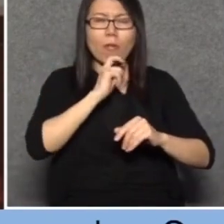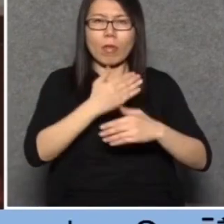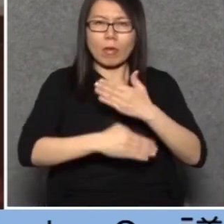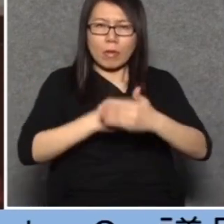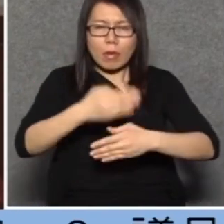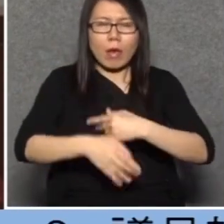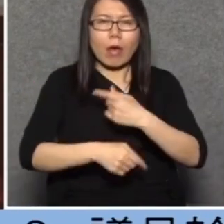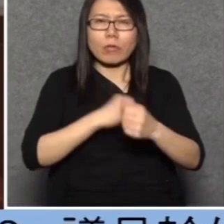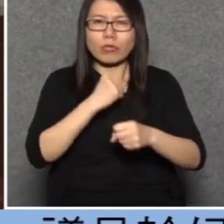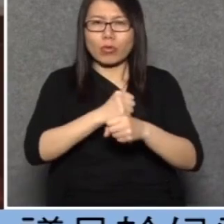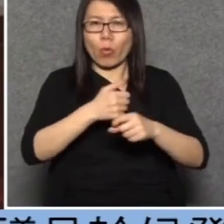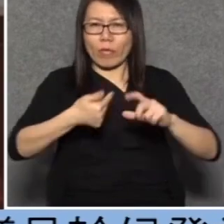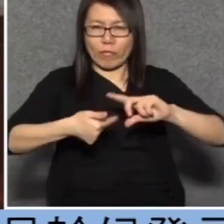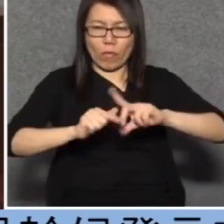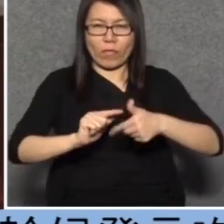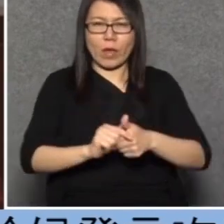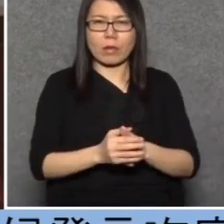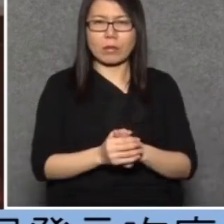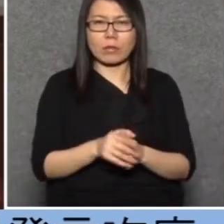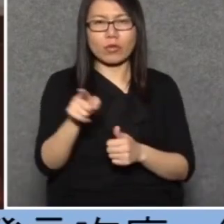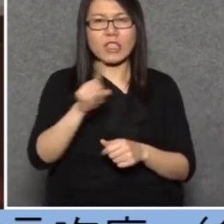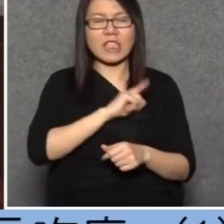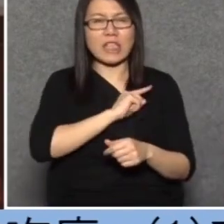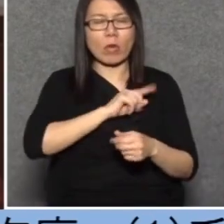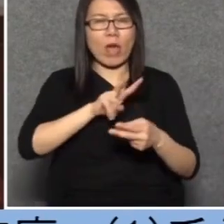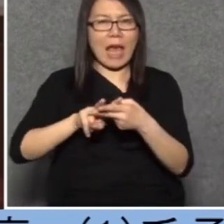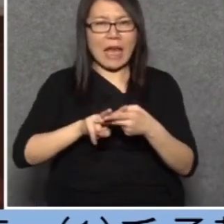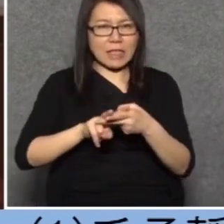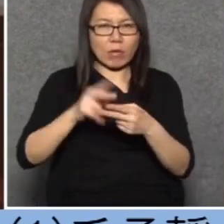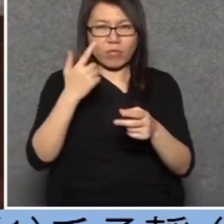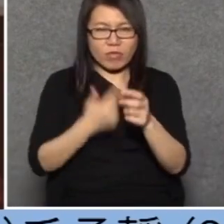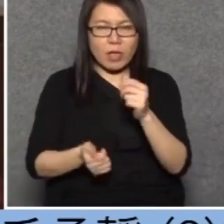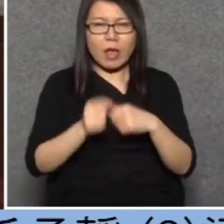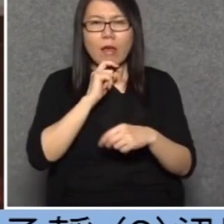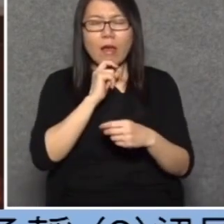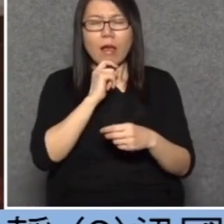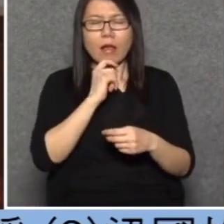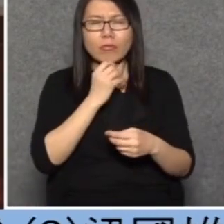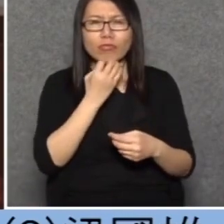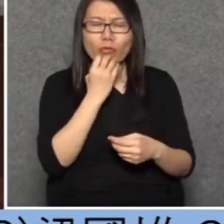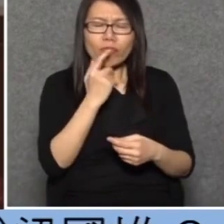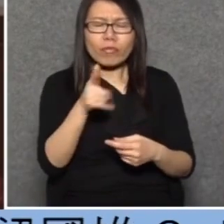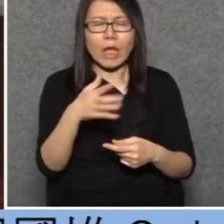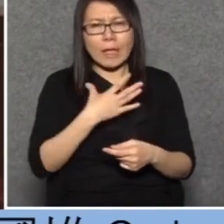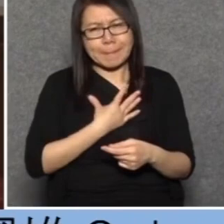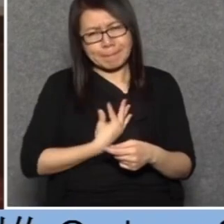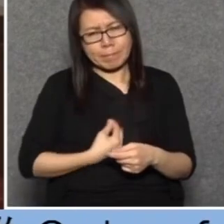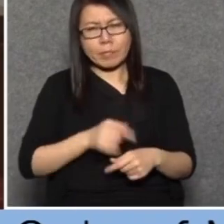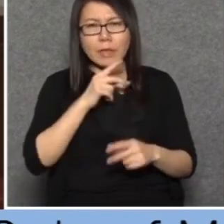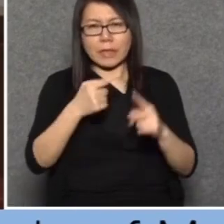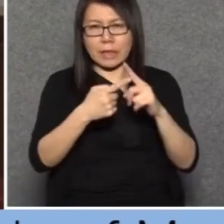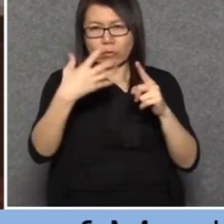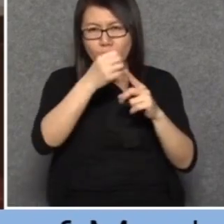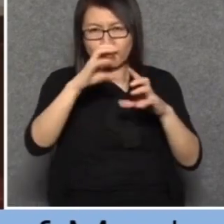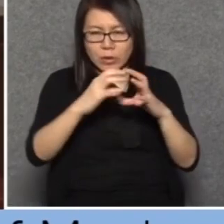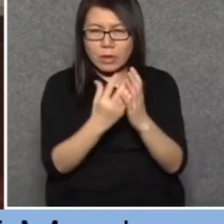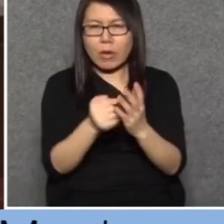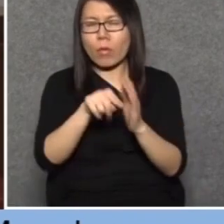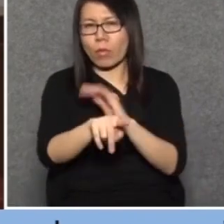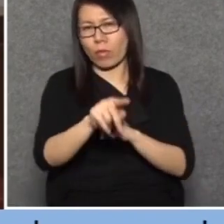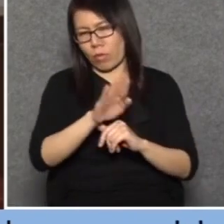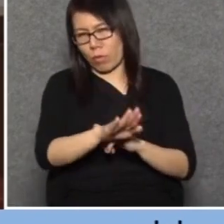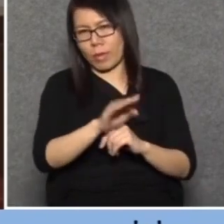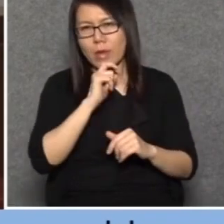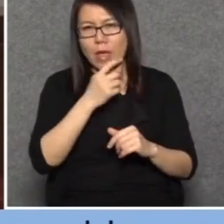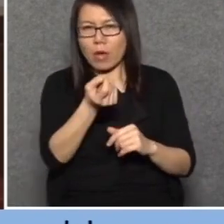式的所謂即是、啊、他叫做亞洲價值，我叫東方憂鬱，這一種民主制度的時候，是吧？對於一個小